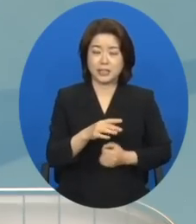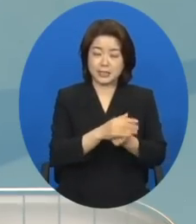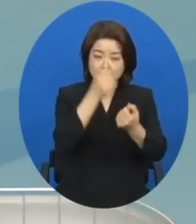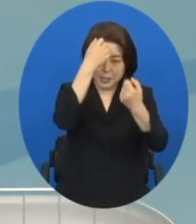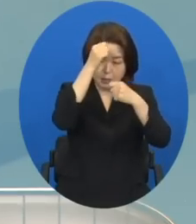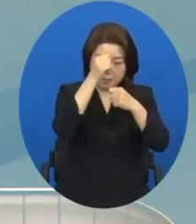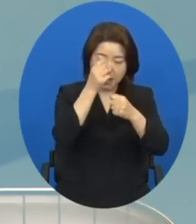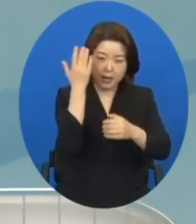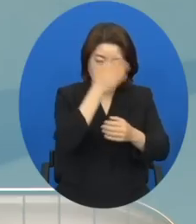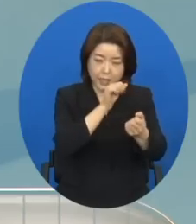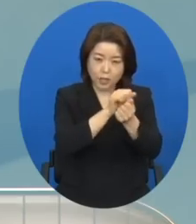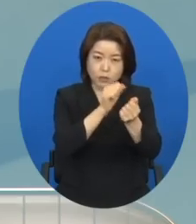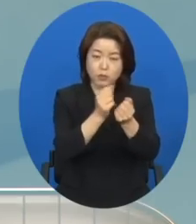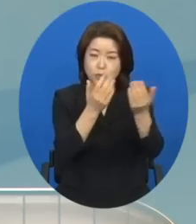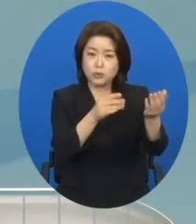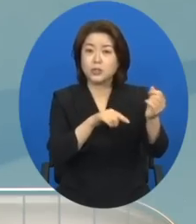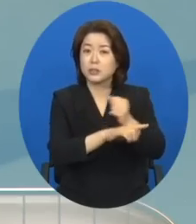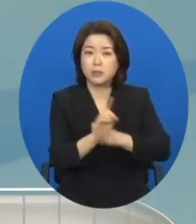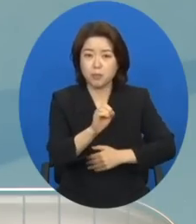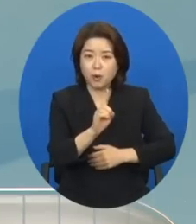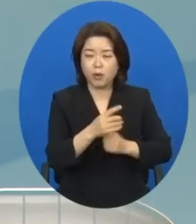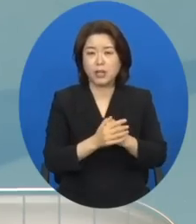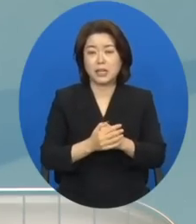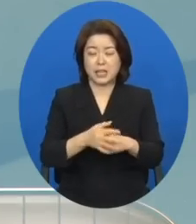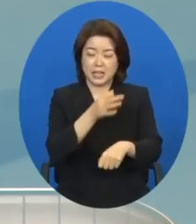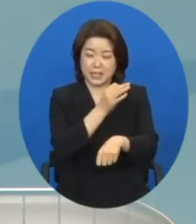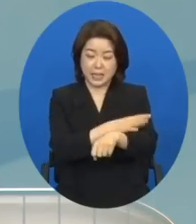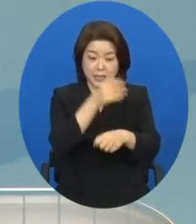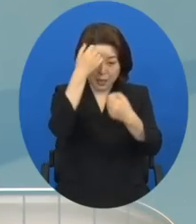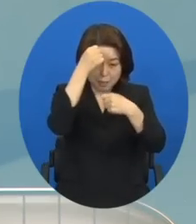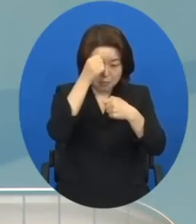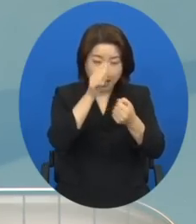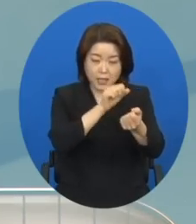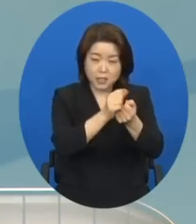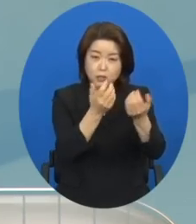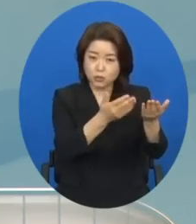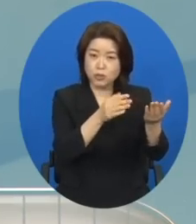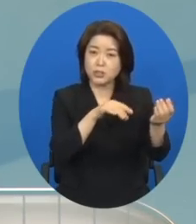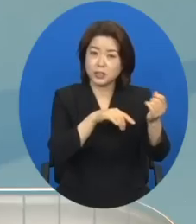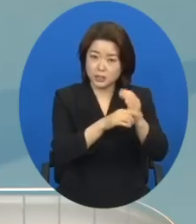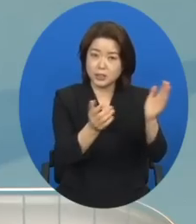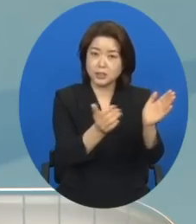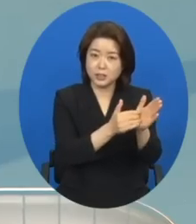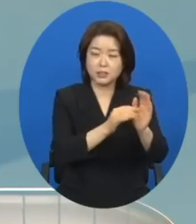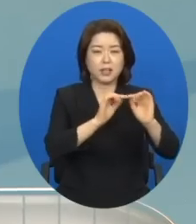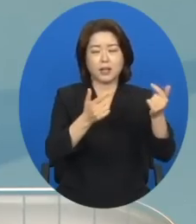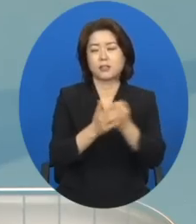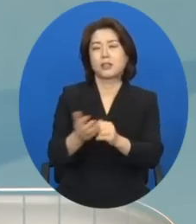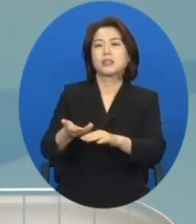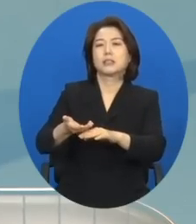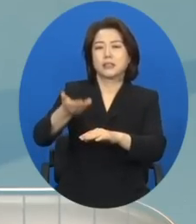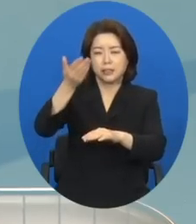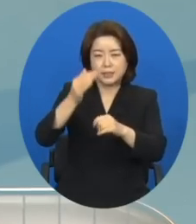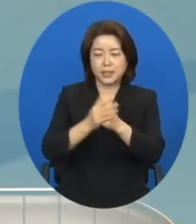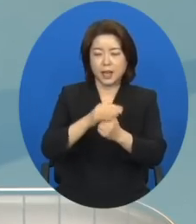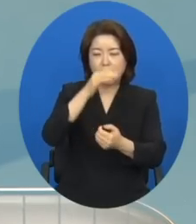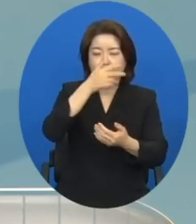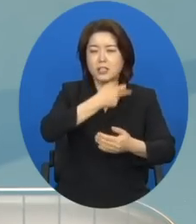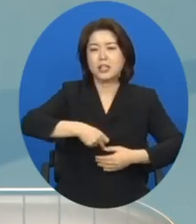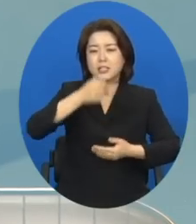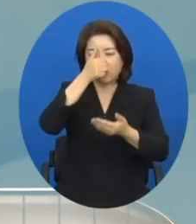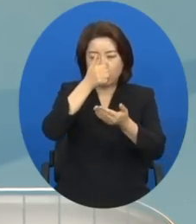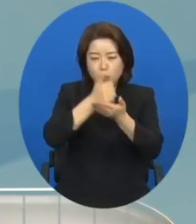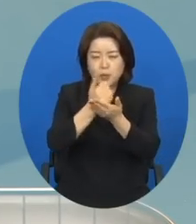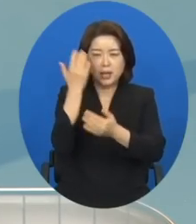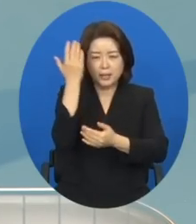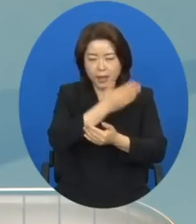의미는 단지 발을 씻어준다는 것은 아닙니다. 그 이상으로 바로 제자들의 죄를 씻어준다는 거예요.